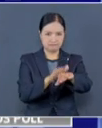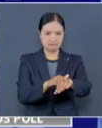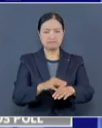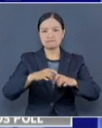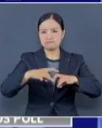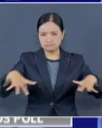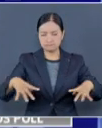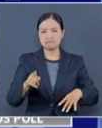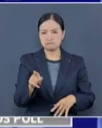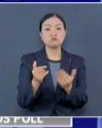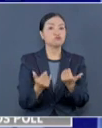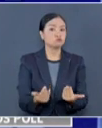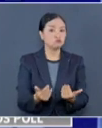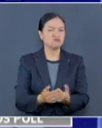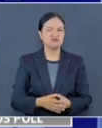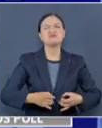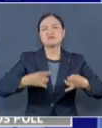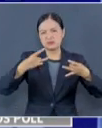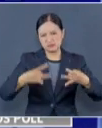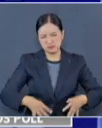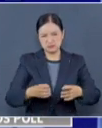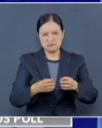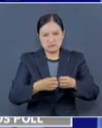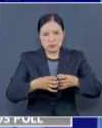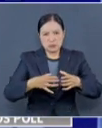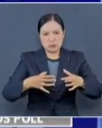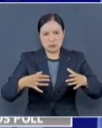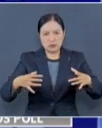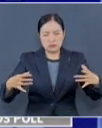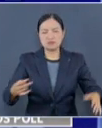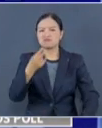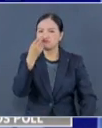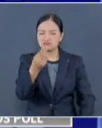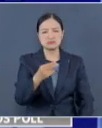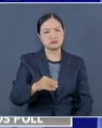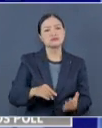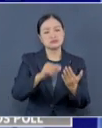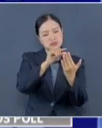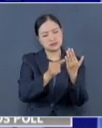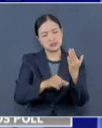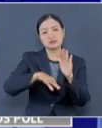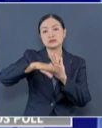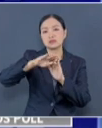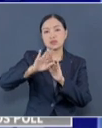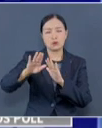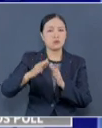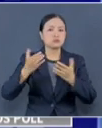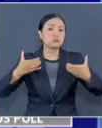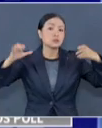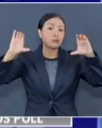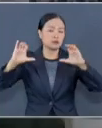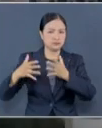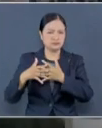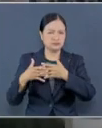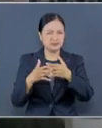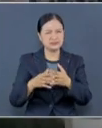แย้งในตะวันออกกลางขนาดนี้มีความเสี่ยงที่จะขยายวงครับโดยมองเห็นความเสี่ยงทางชายแดนทางเหนือและรัฐบาลสหรัฐเองกังวลนะฮะเกี่ยว